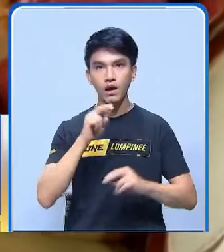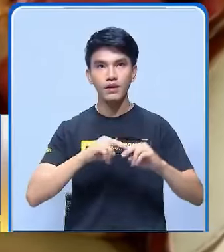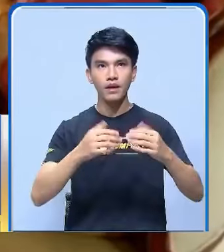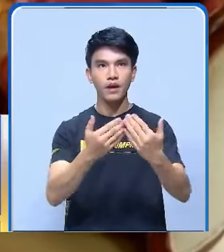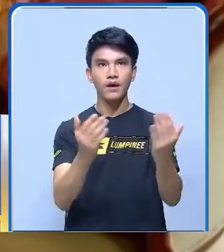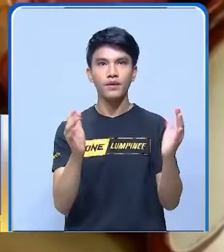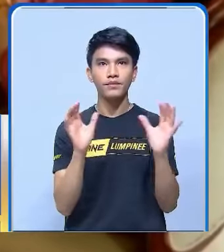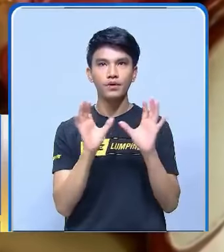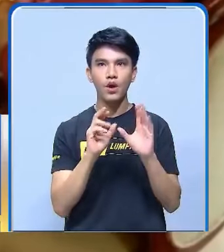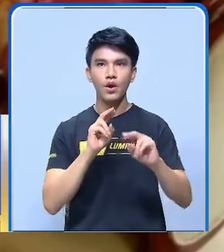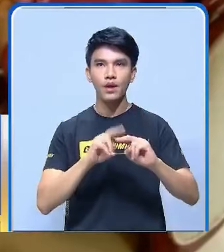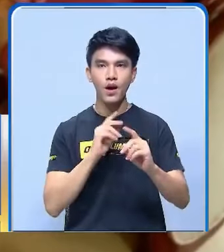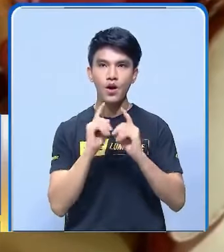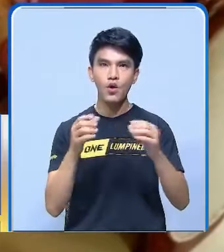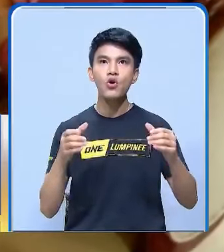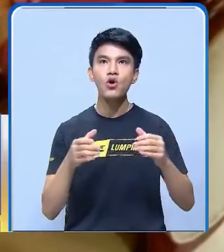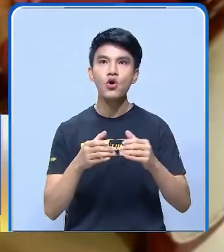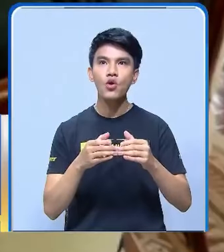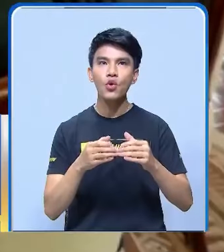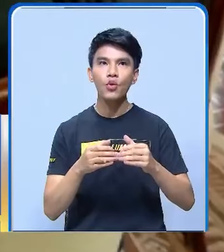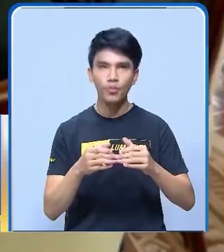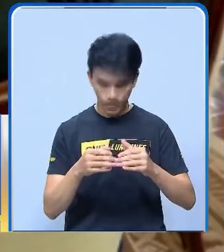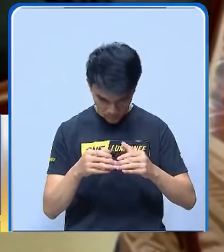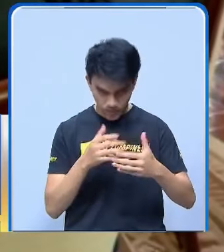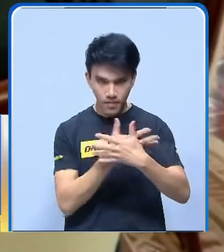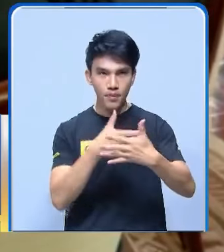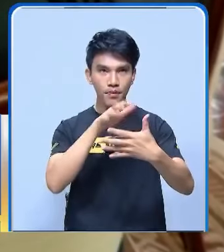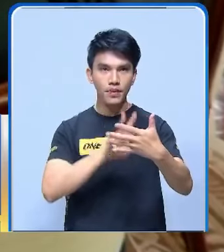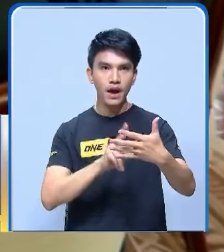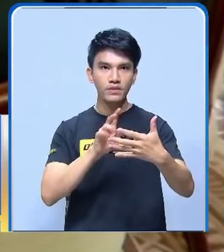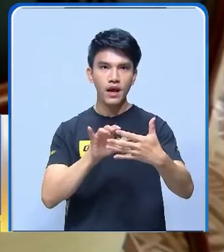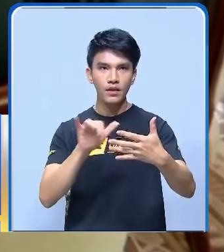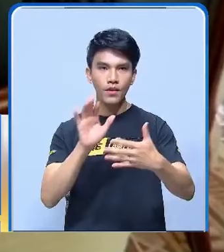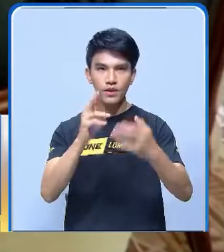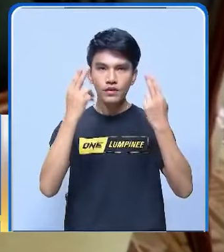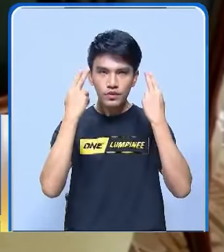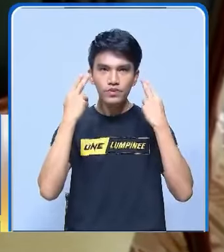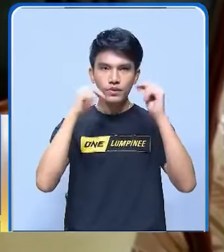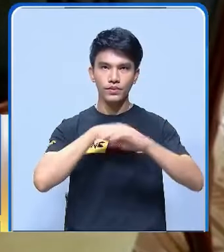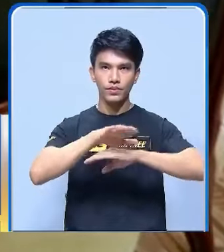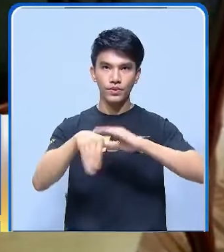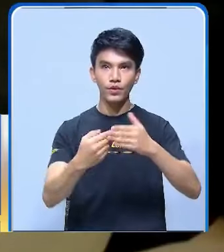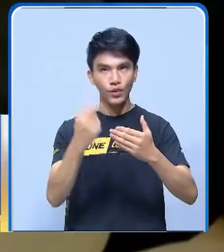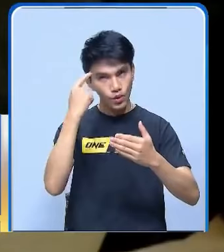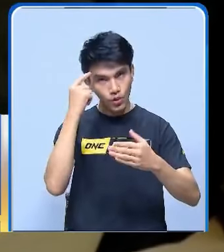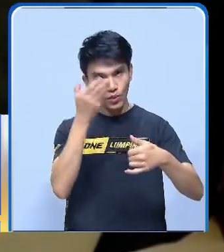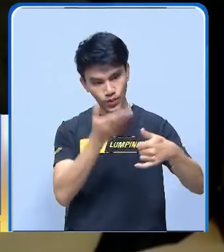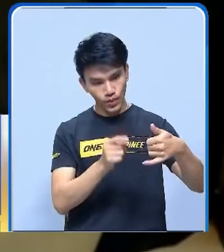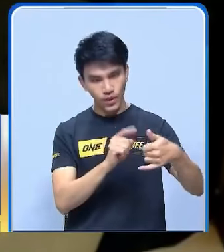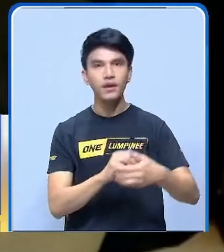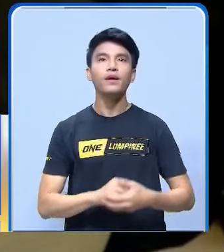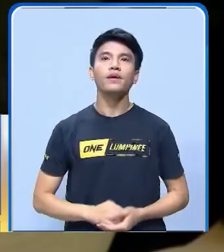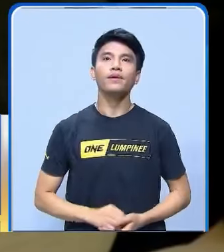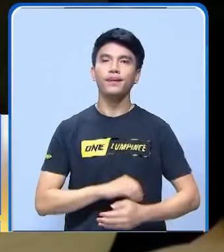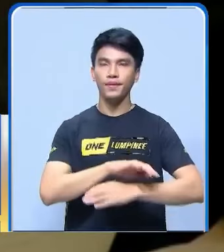นี้นี่ก็คือเป็นทีมที่ปรึกษานโยบายนายกนะคะหลายคนก็เป็นที่คุ้นหน้าคุ้นตากันดีเพราะว่าแต่ละท่านเนี่ย